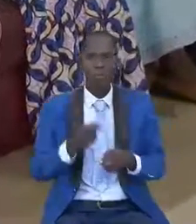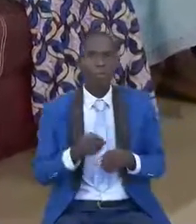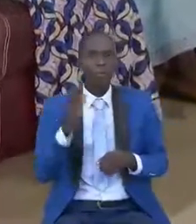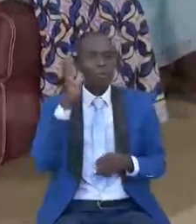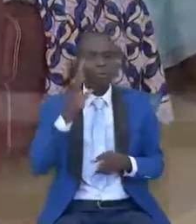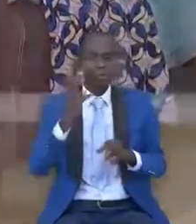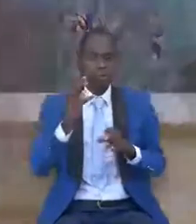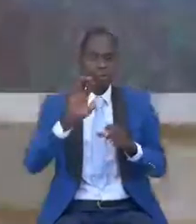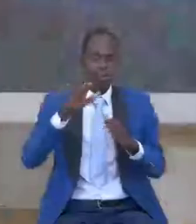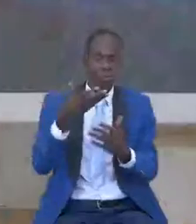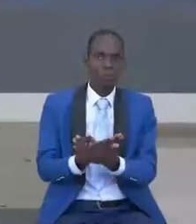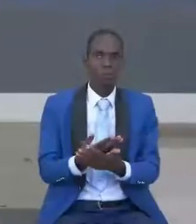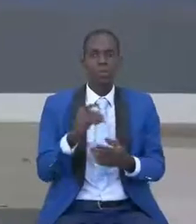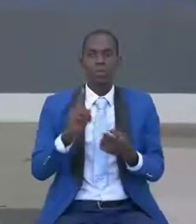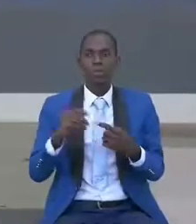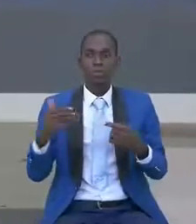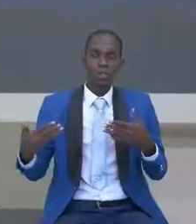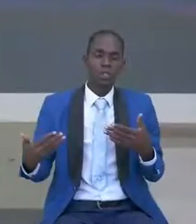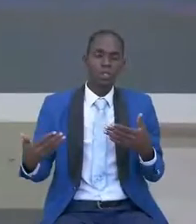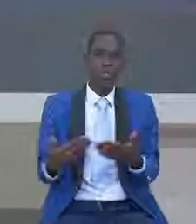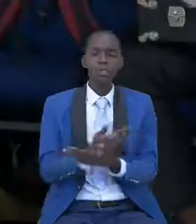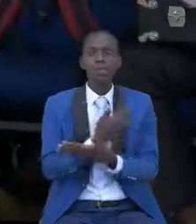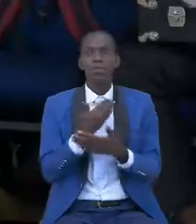parviendra à une nouvelle stature.